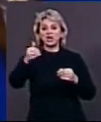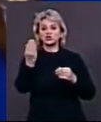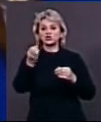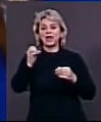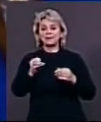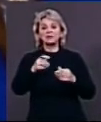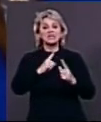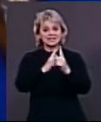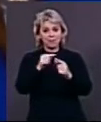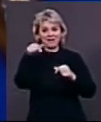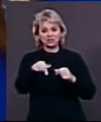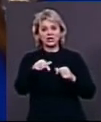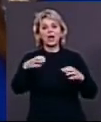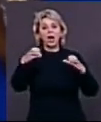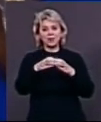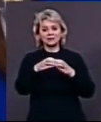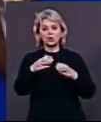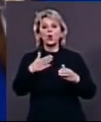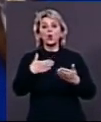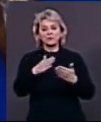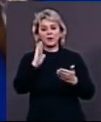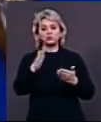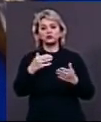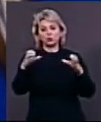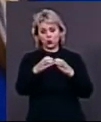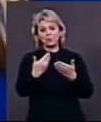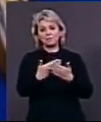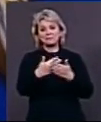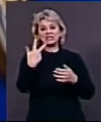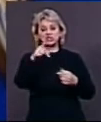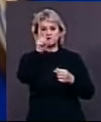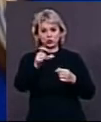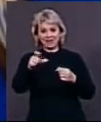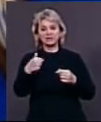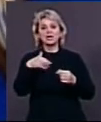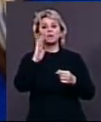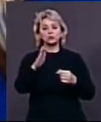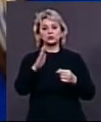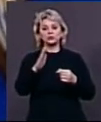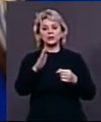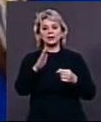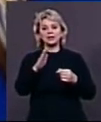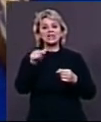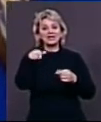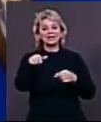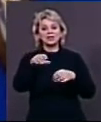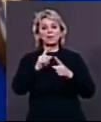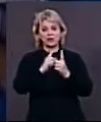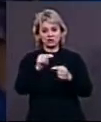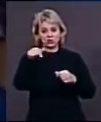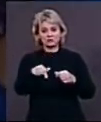есть сопровождающей команды. У меня будет группа, около 30 человек, и я буду их